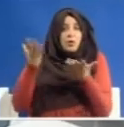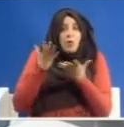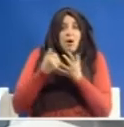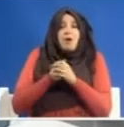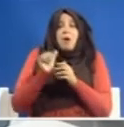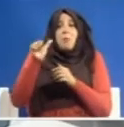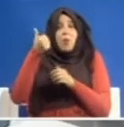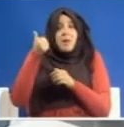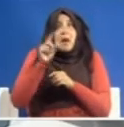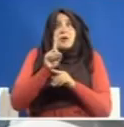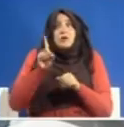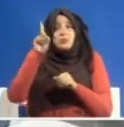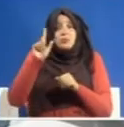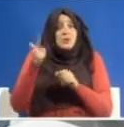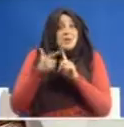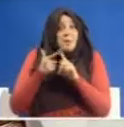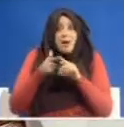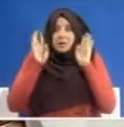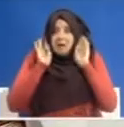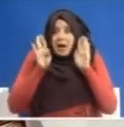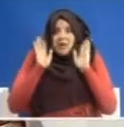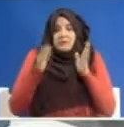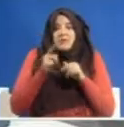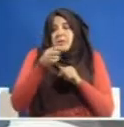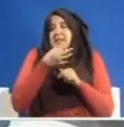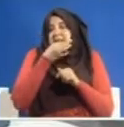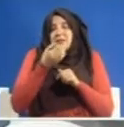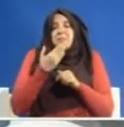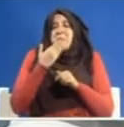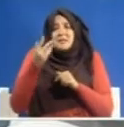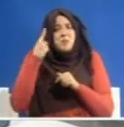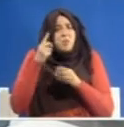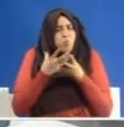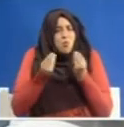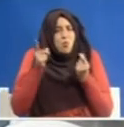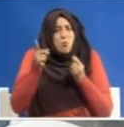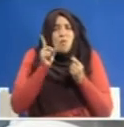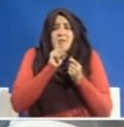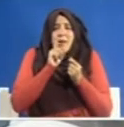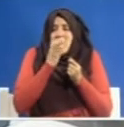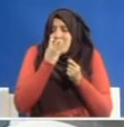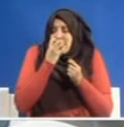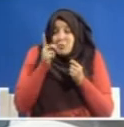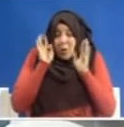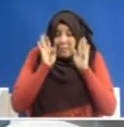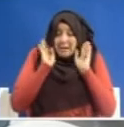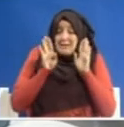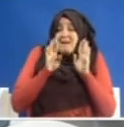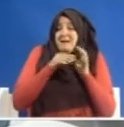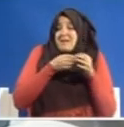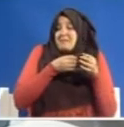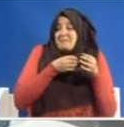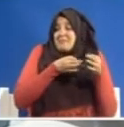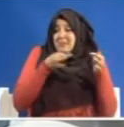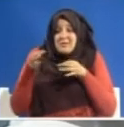كبير جدا. فأنت يا ابنتي أشكرك جدا على حرصك وعلى غيرتك على الدين وعلى الطاعة، وأنك